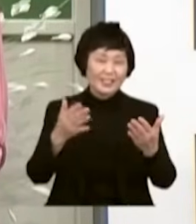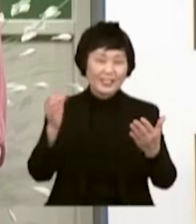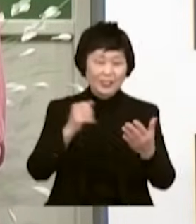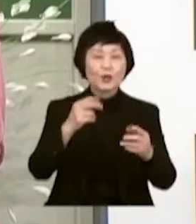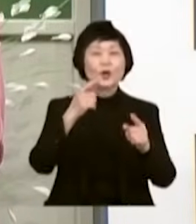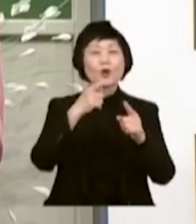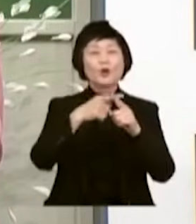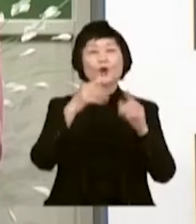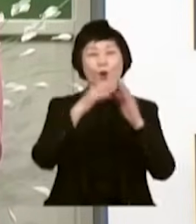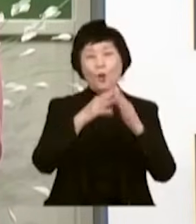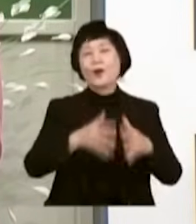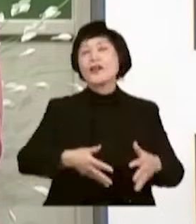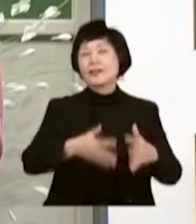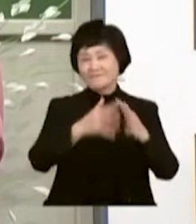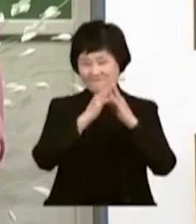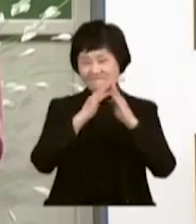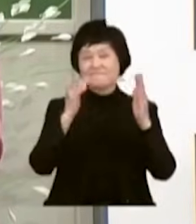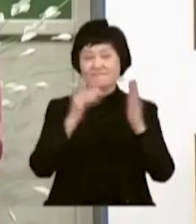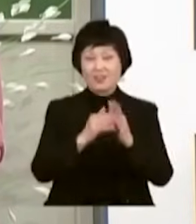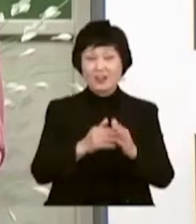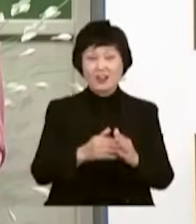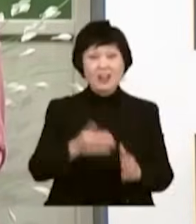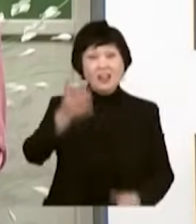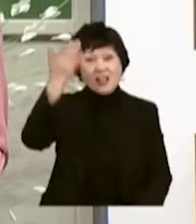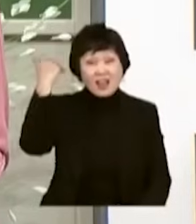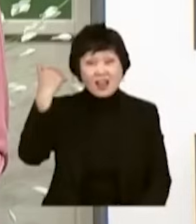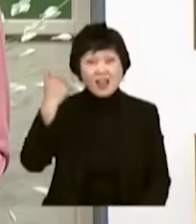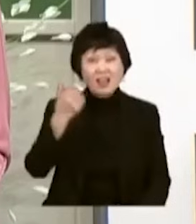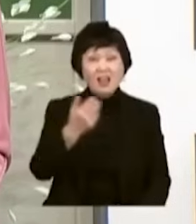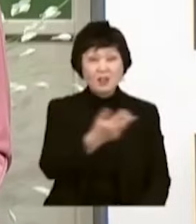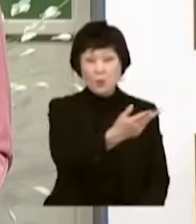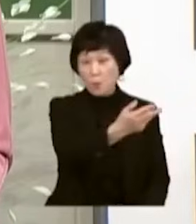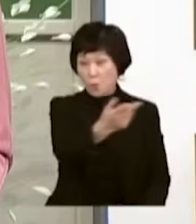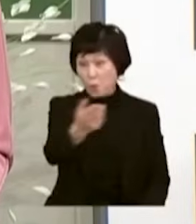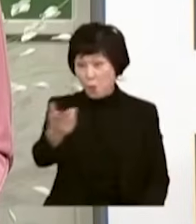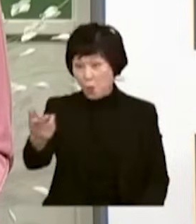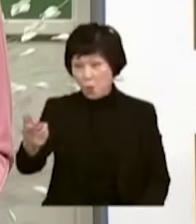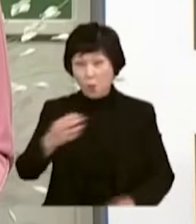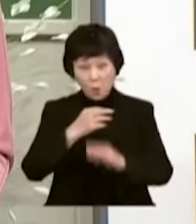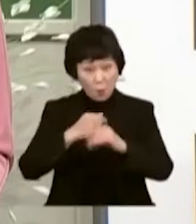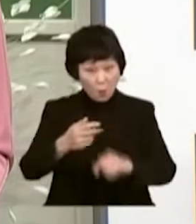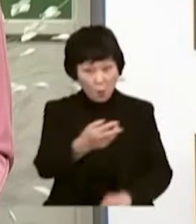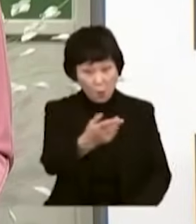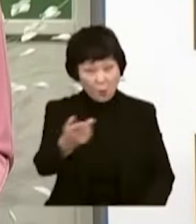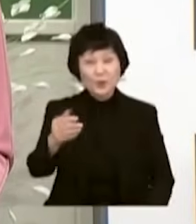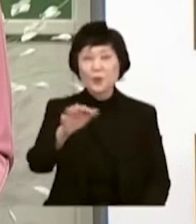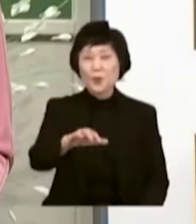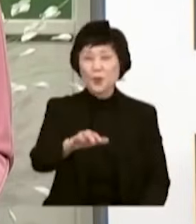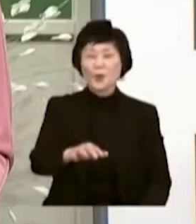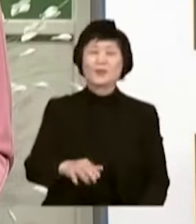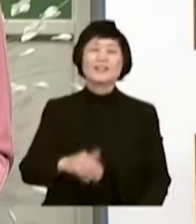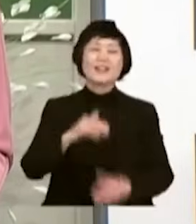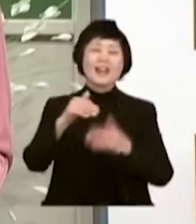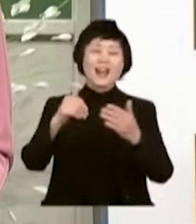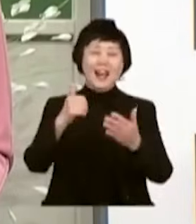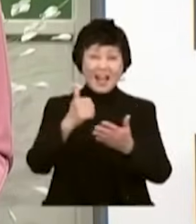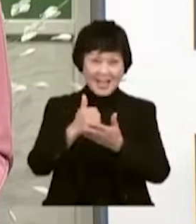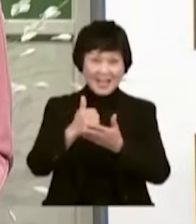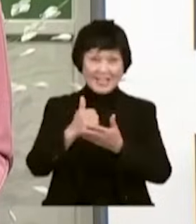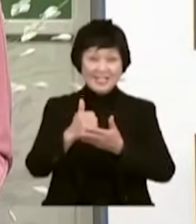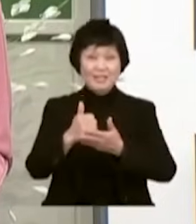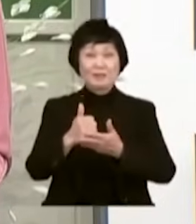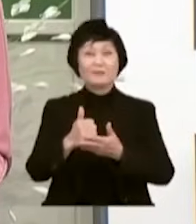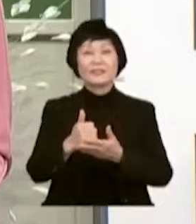그냥 교회를 세웠는데 네. 하나님이 그러신 것 같아. 네. 하나님은 저기 한 사람이 큰 돈을 내는 것보다 네.